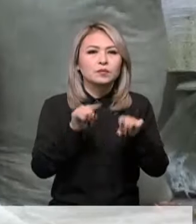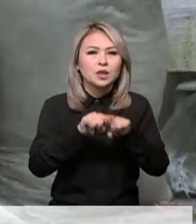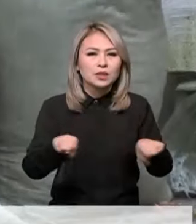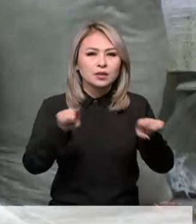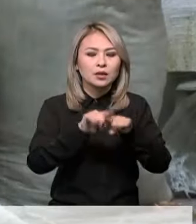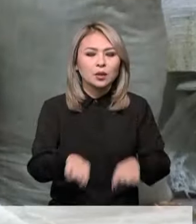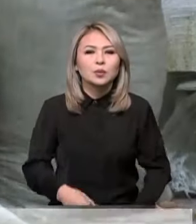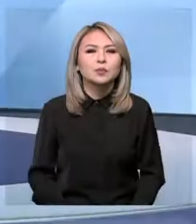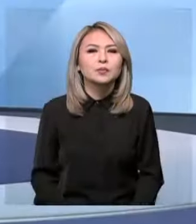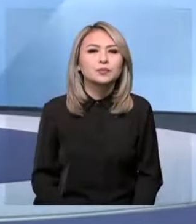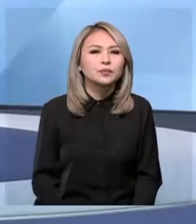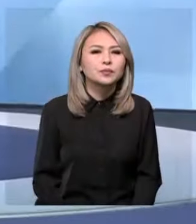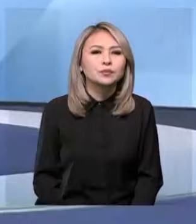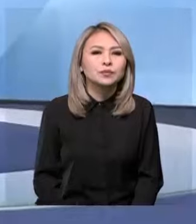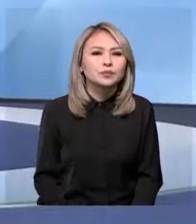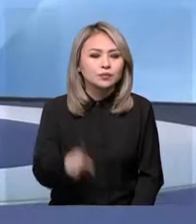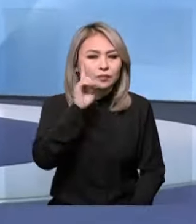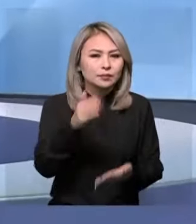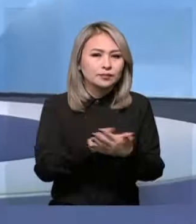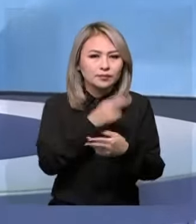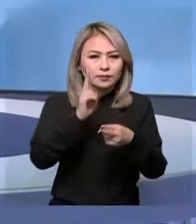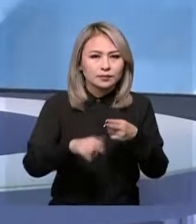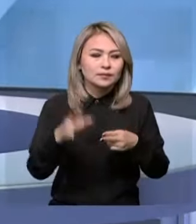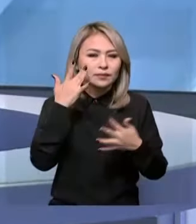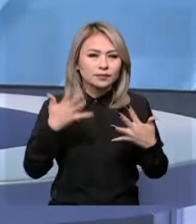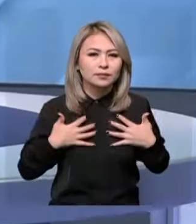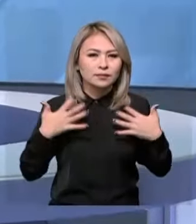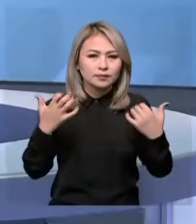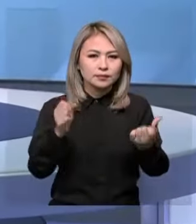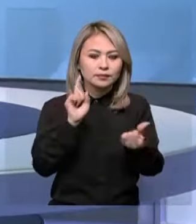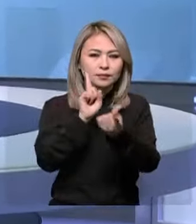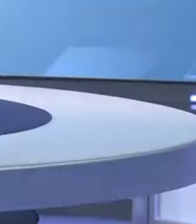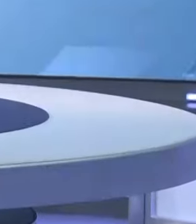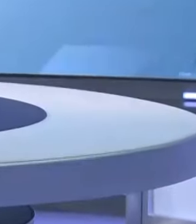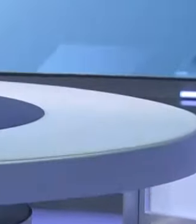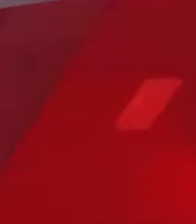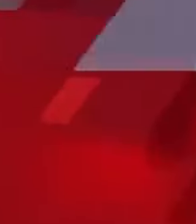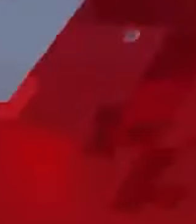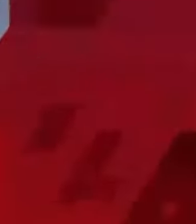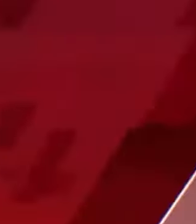насихаттау. Әзірге тарымыз осы, арнамыздан алыстамаңыздар, жаңалықтыңыздар.